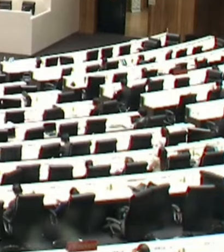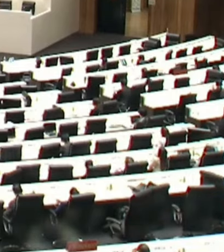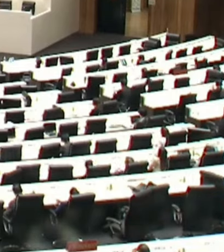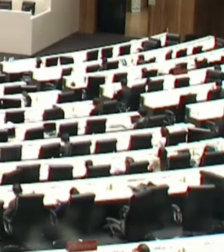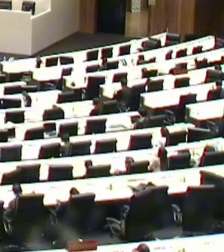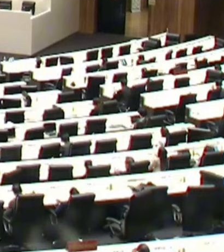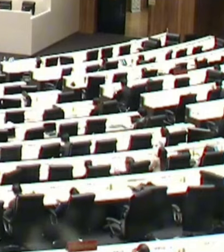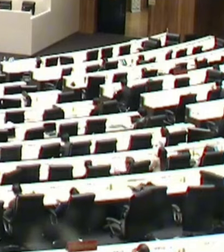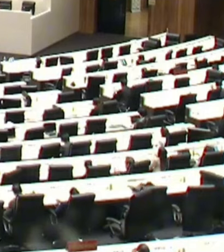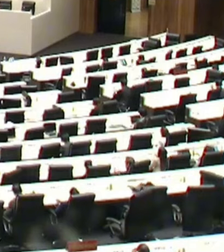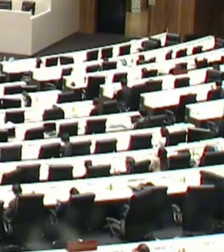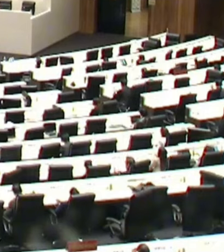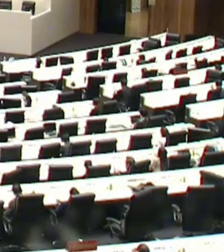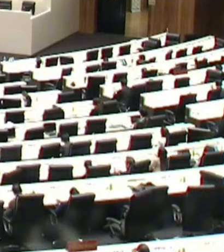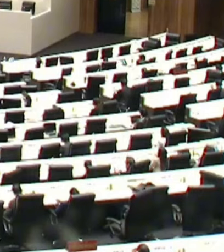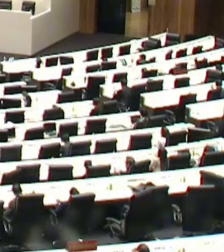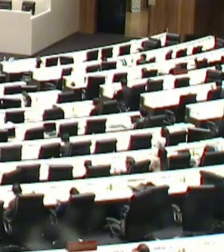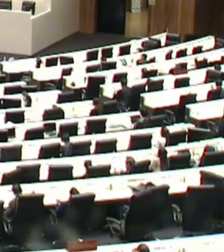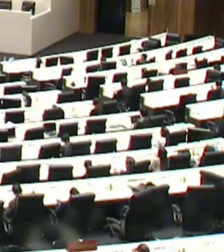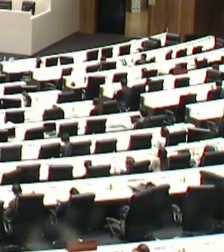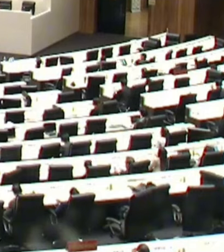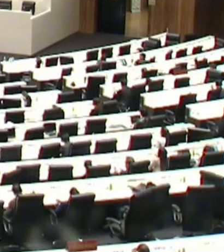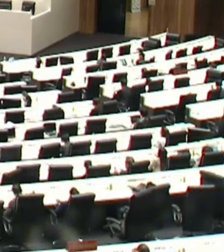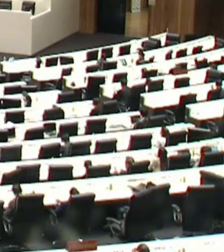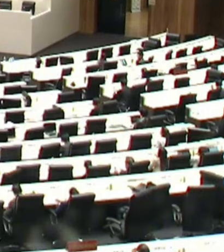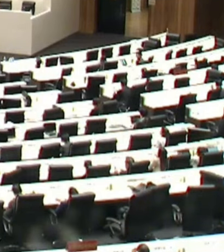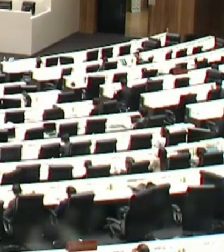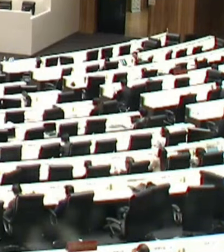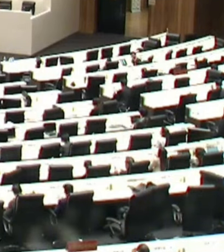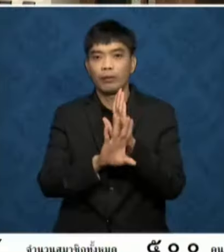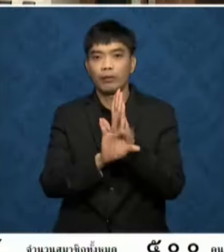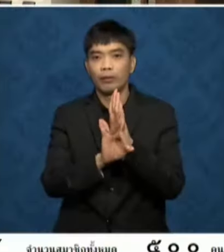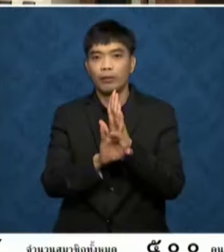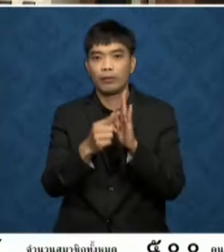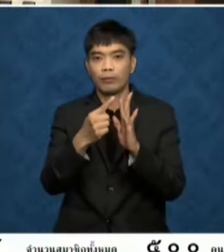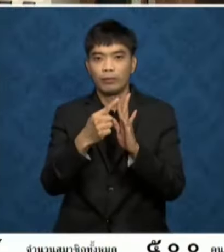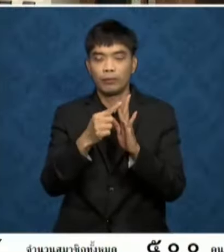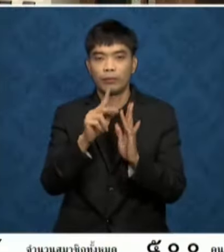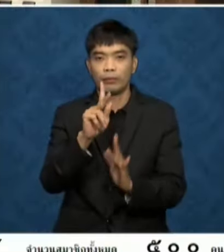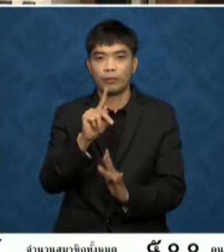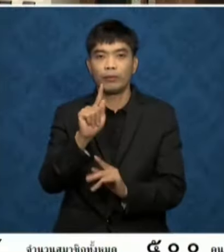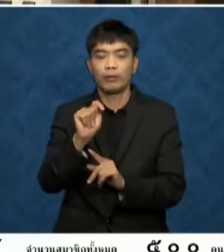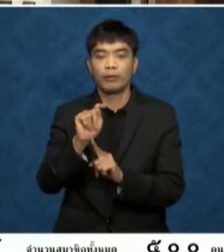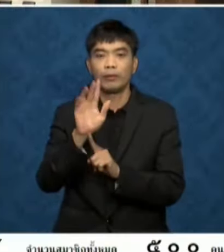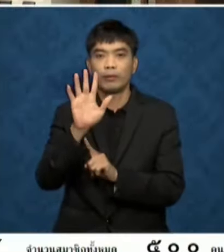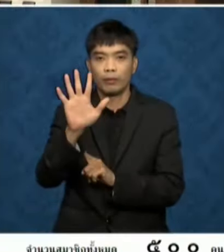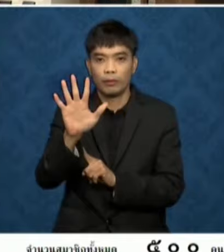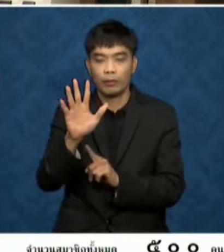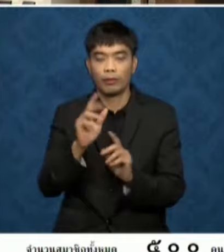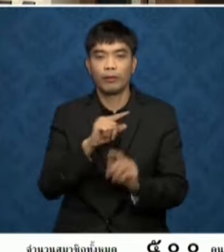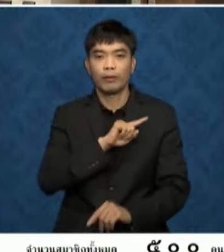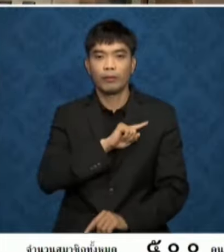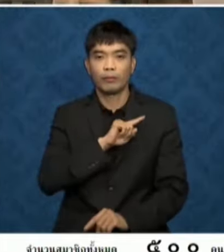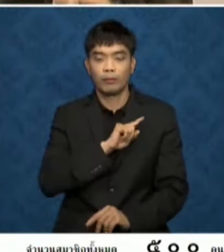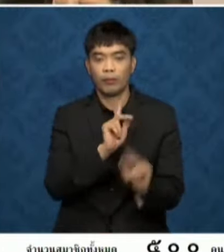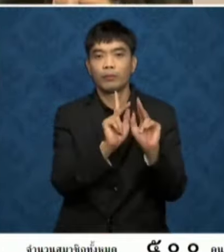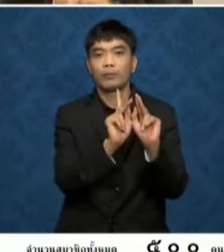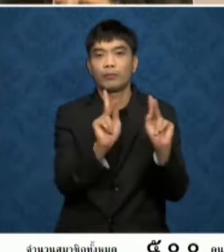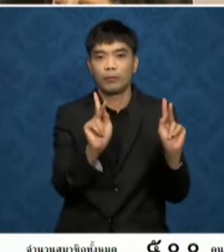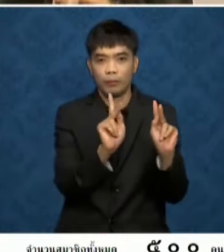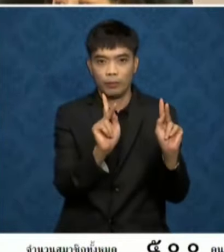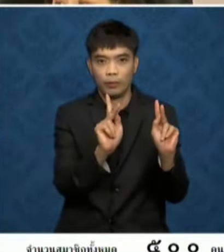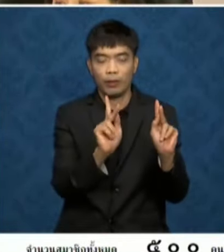าผู้แทนราษฎรจังหวัด101เขต5ในฐานะกรรมาธิการค่ะ ดิฉันต้องขอขอบคุณท่านสมาชิกนะคะรวมถึงท่